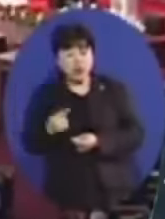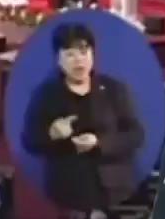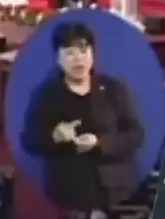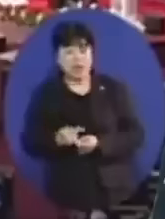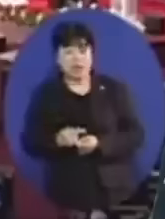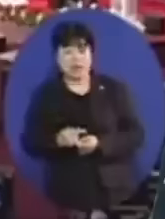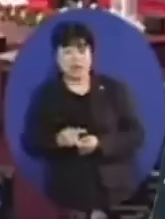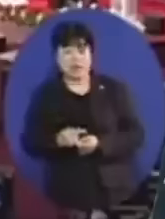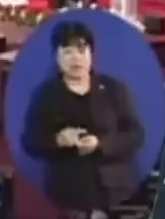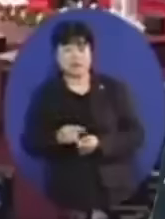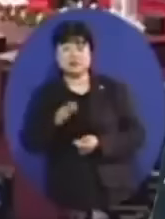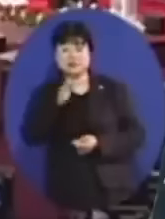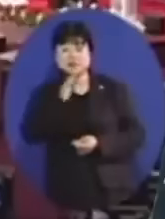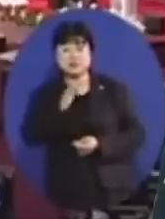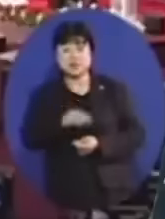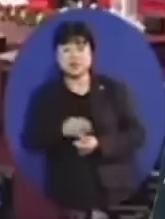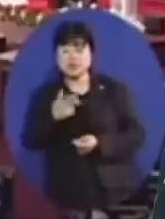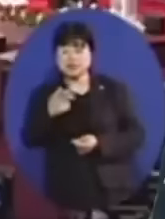있어요.